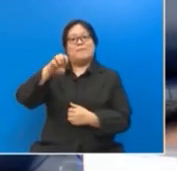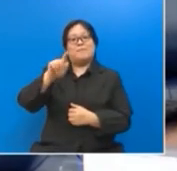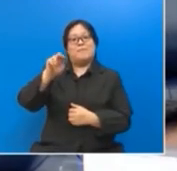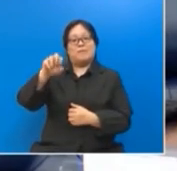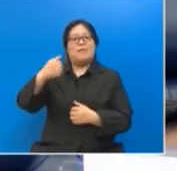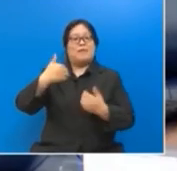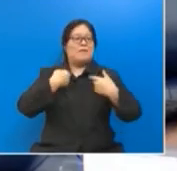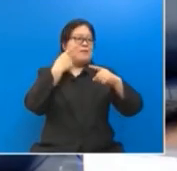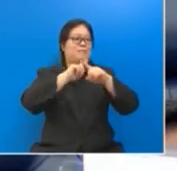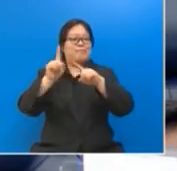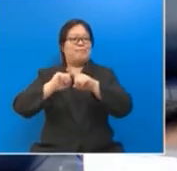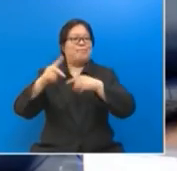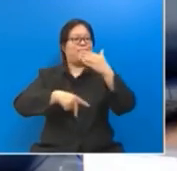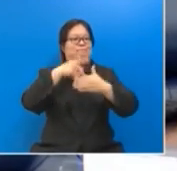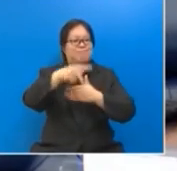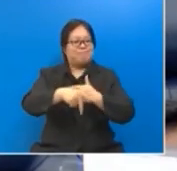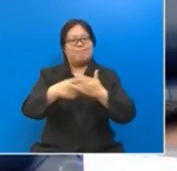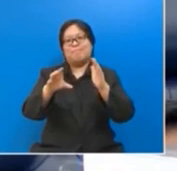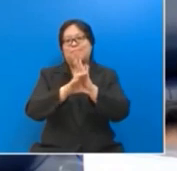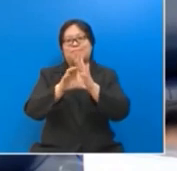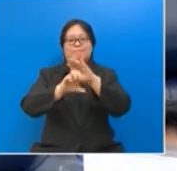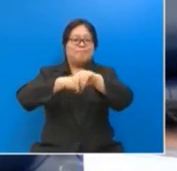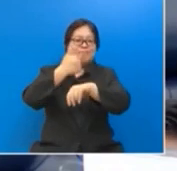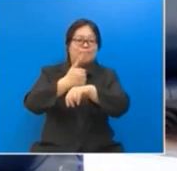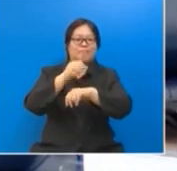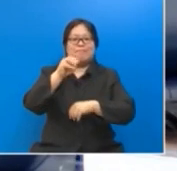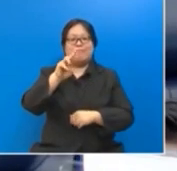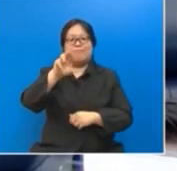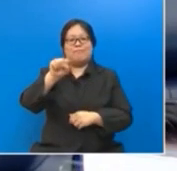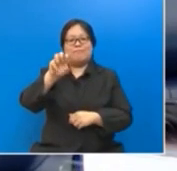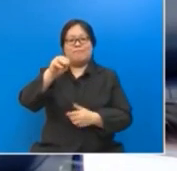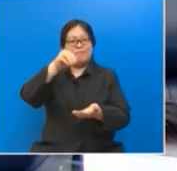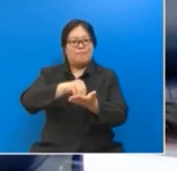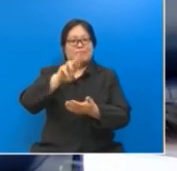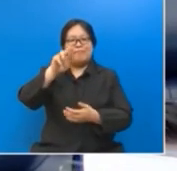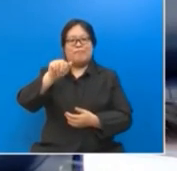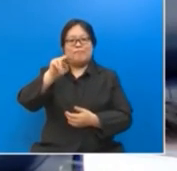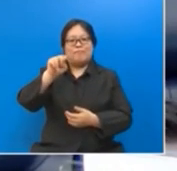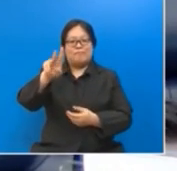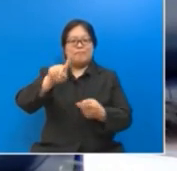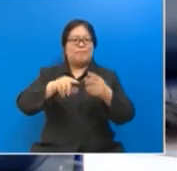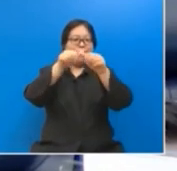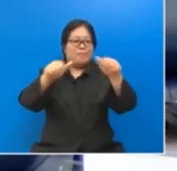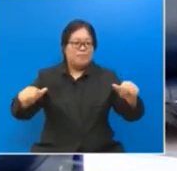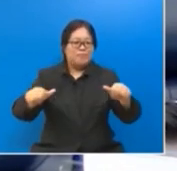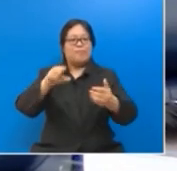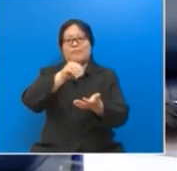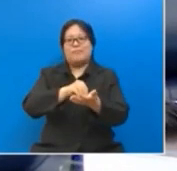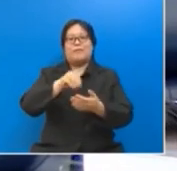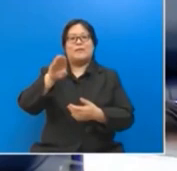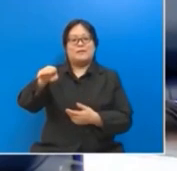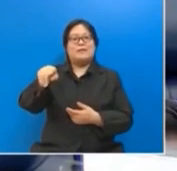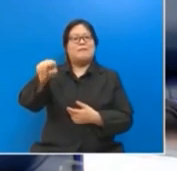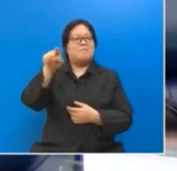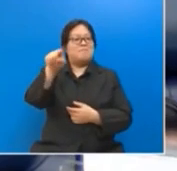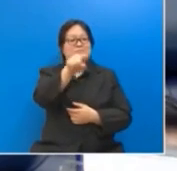mempunyai pelbagai program seperti membina MRSM di Ranau, Asrama Harian Luar Bandar di SK Balambangan Bangi